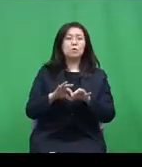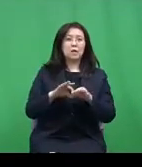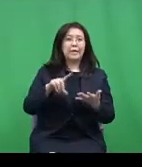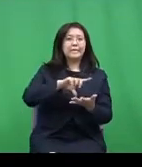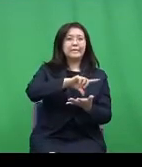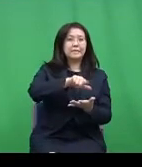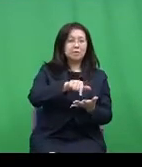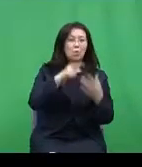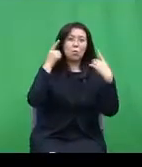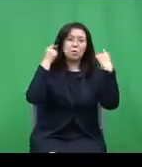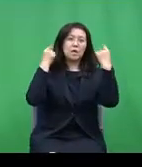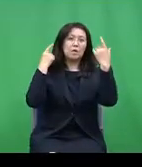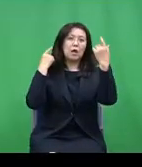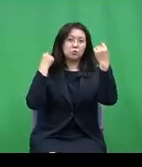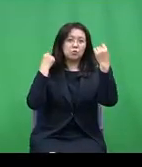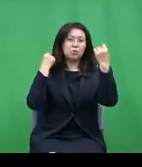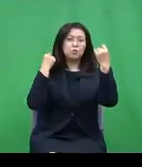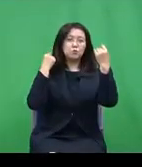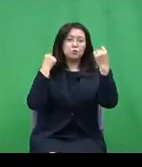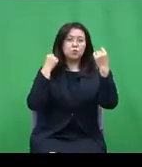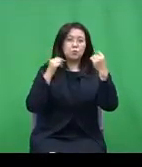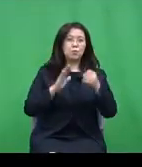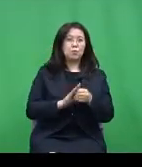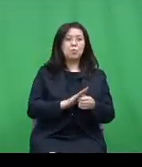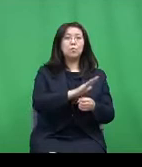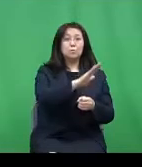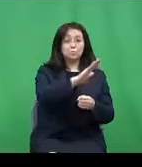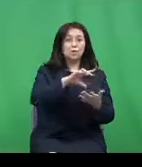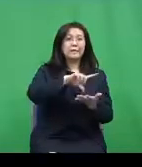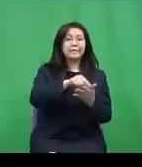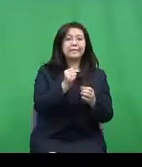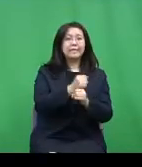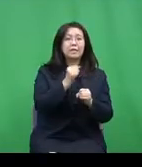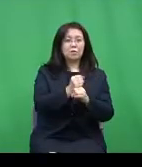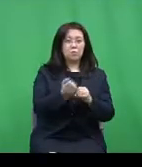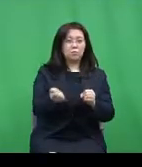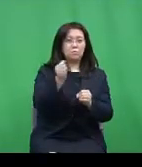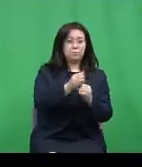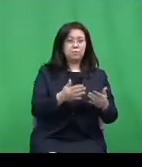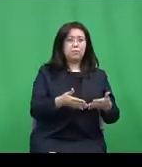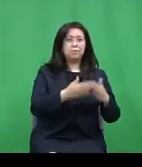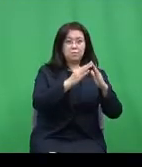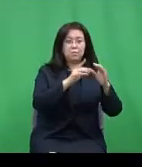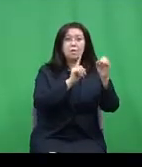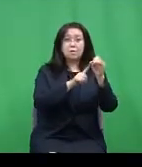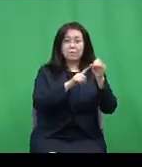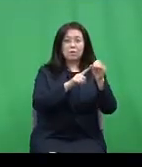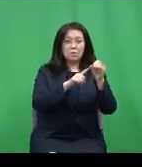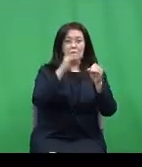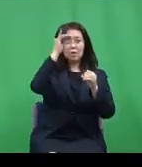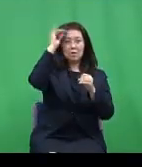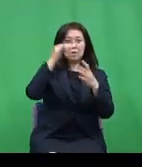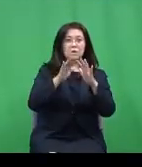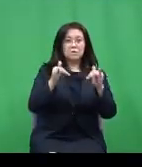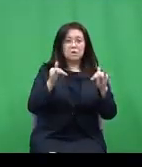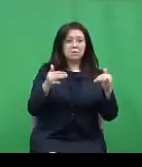ですね、地方大学の振興、地域産業創生の